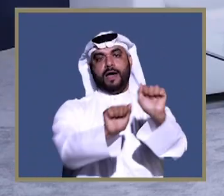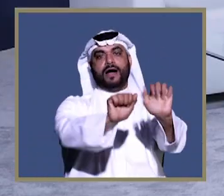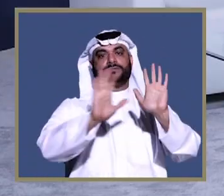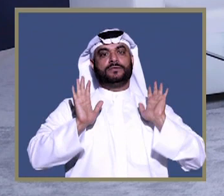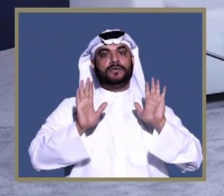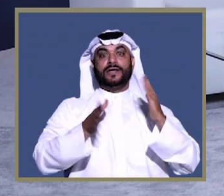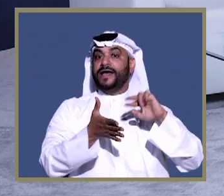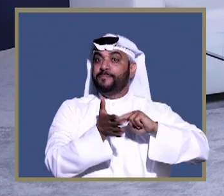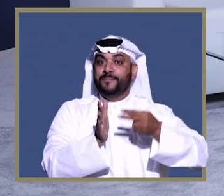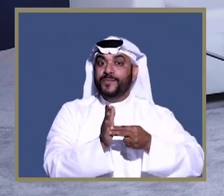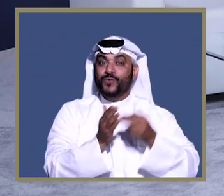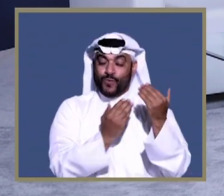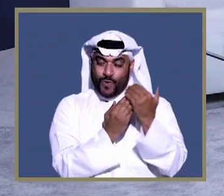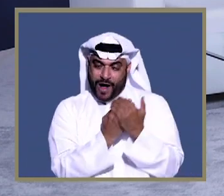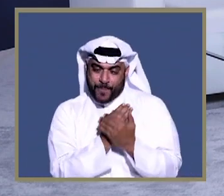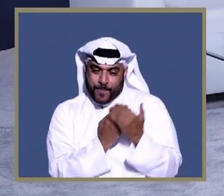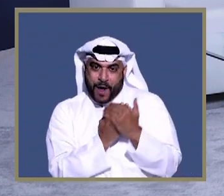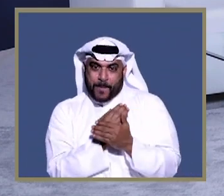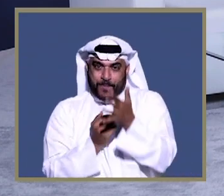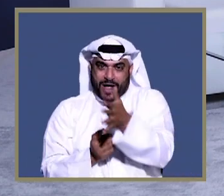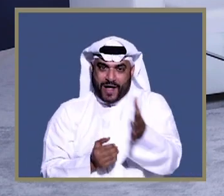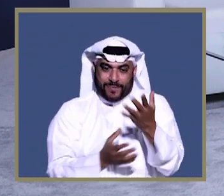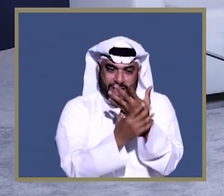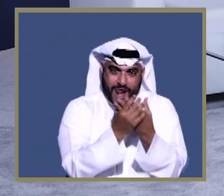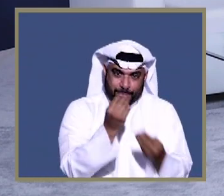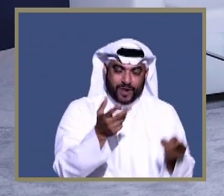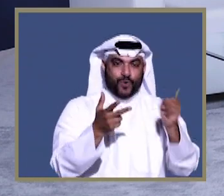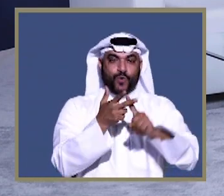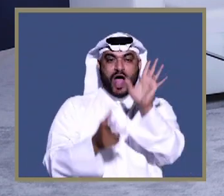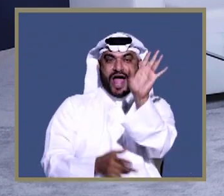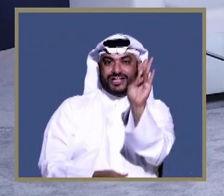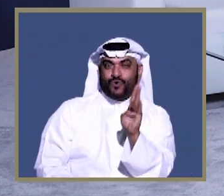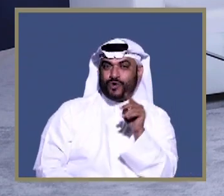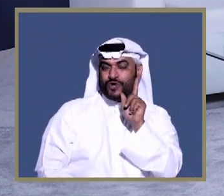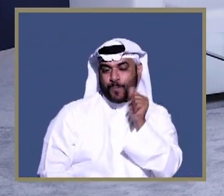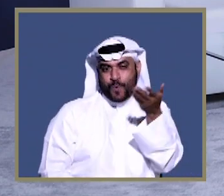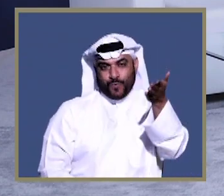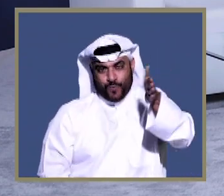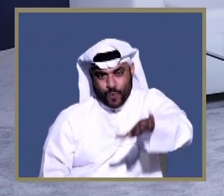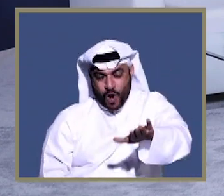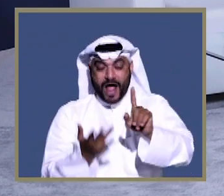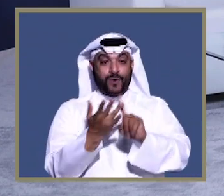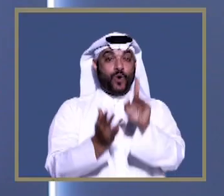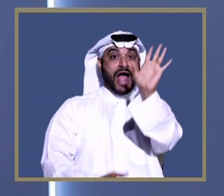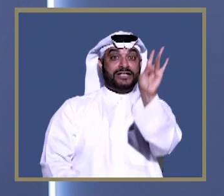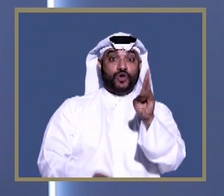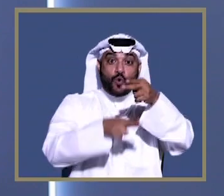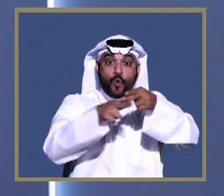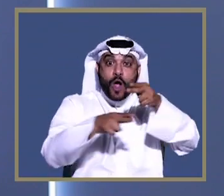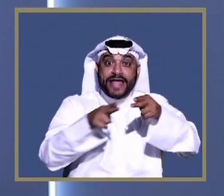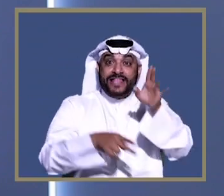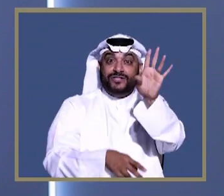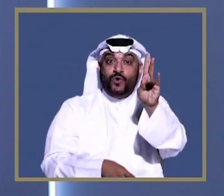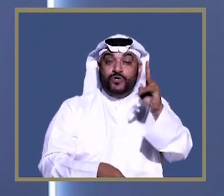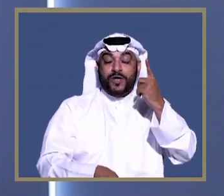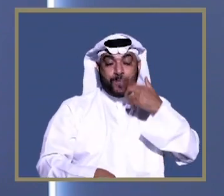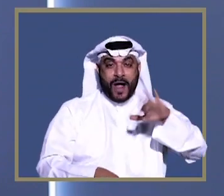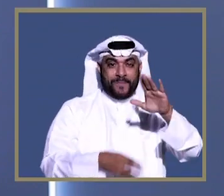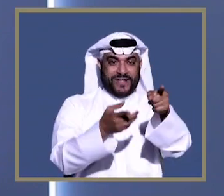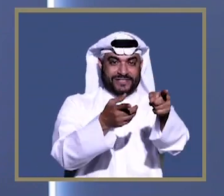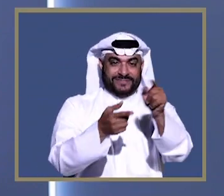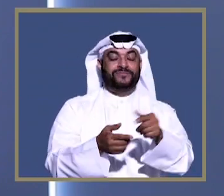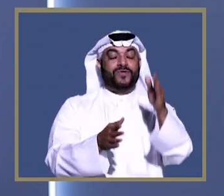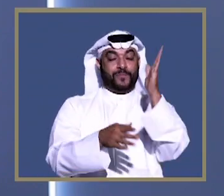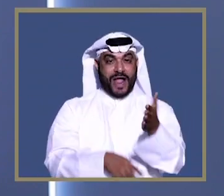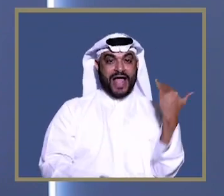المرأة الحاضنة لأبنائها الكويتيين والأرملة وزوجات غير الكويتيين، كذلك الشباب